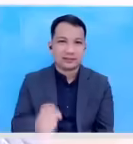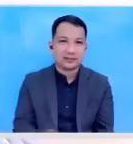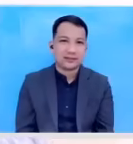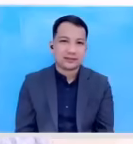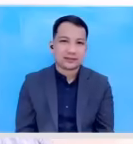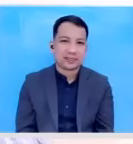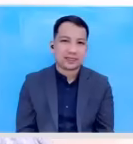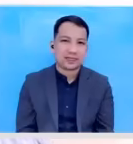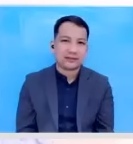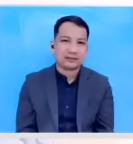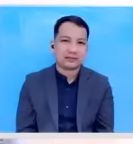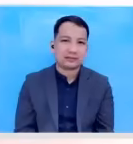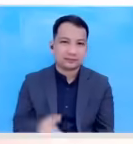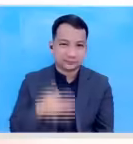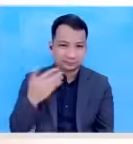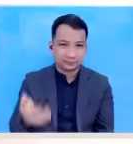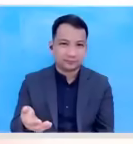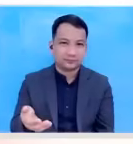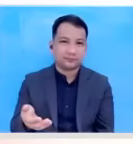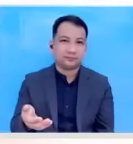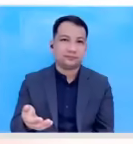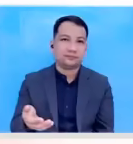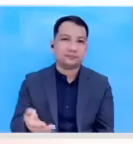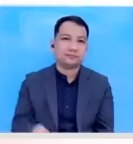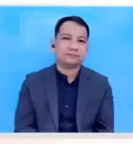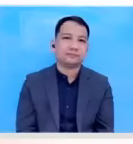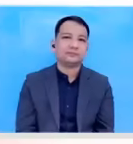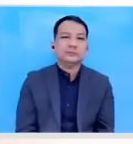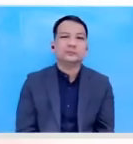Yung next na is the...